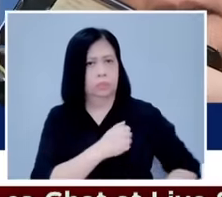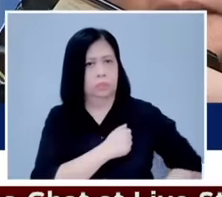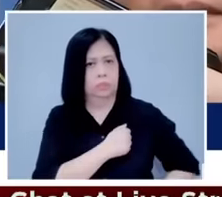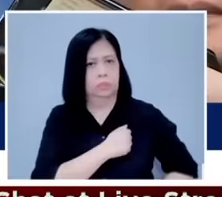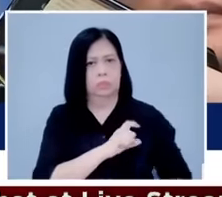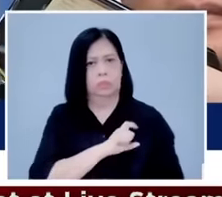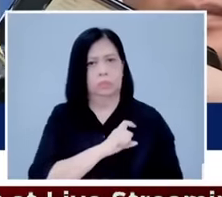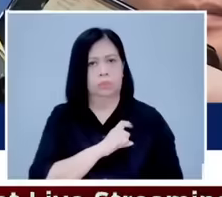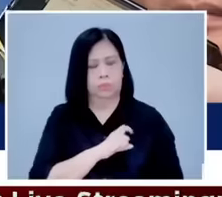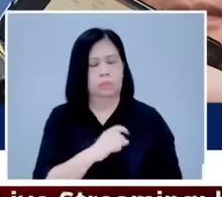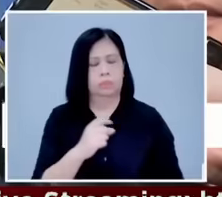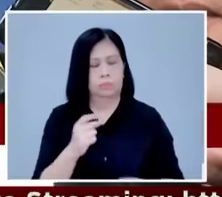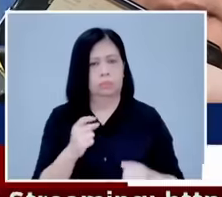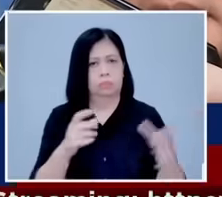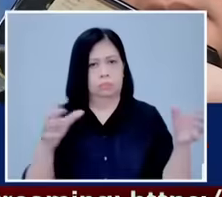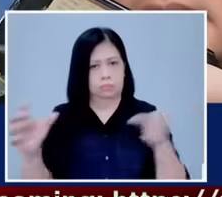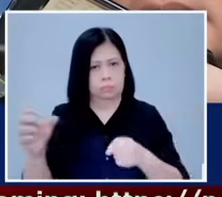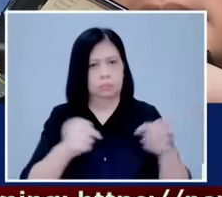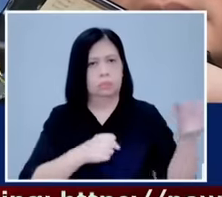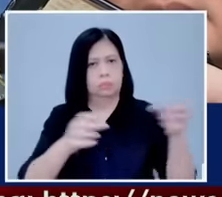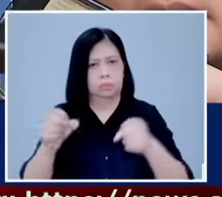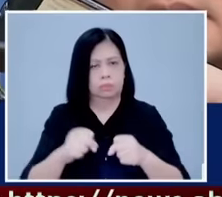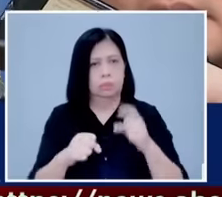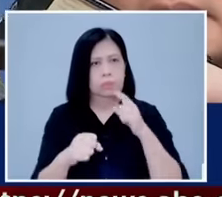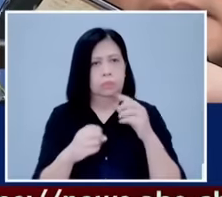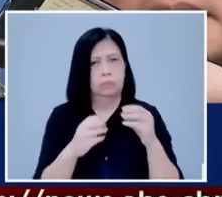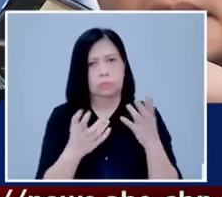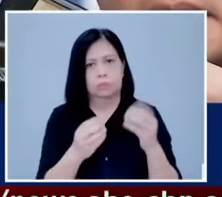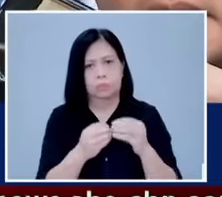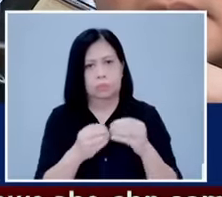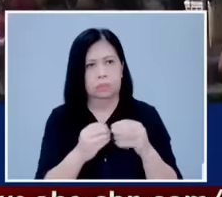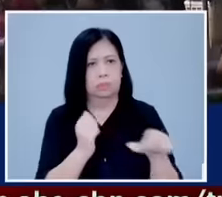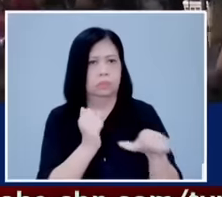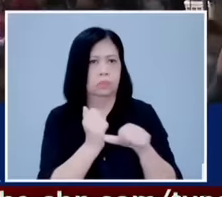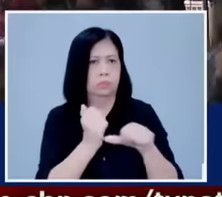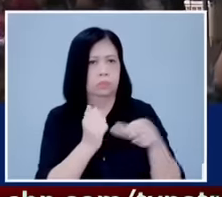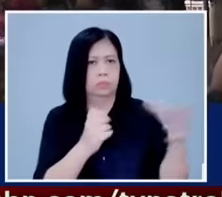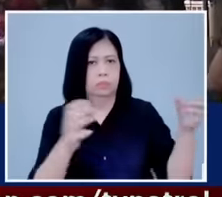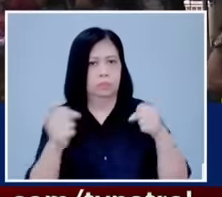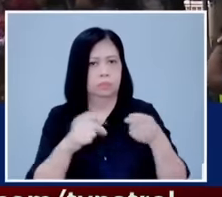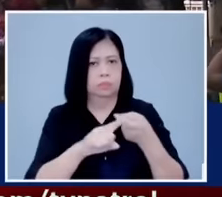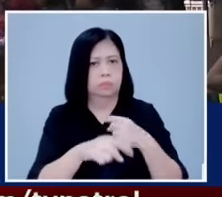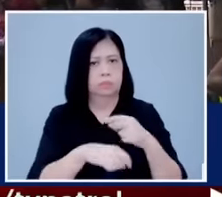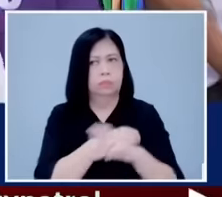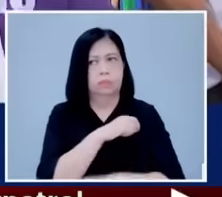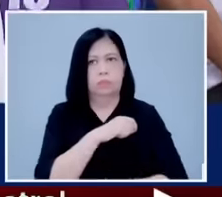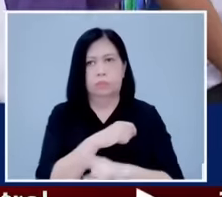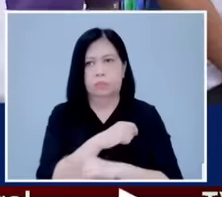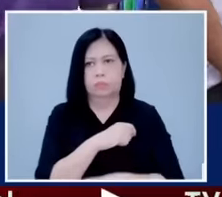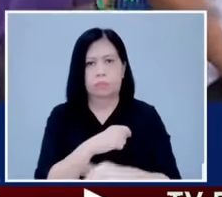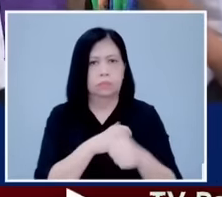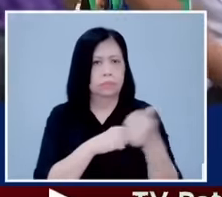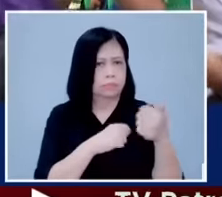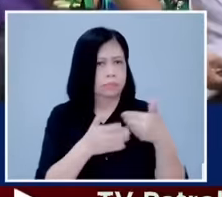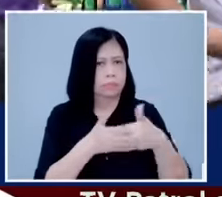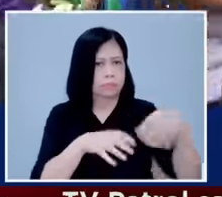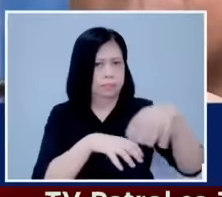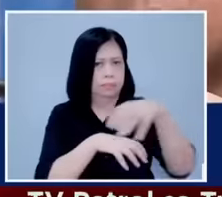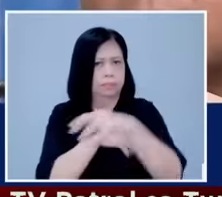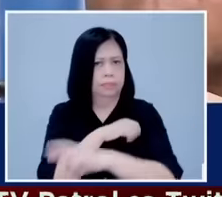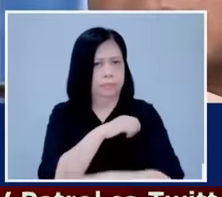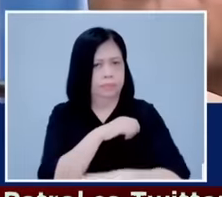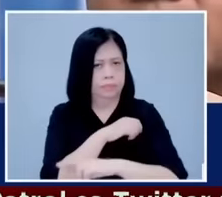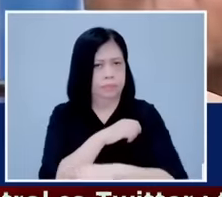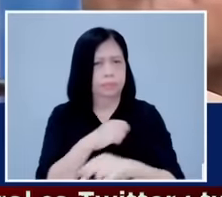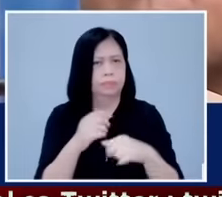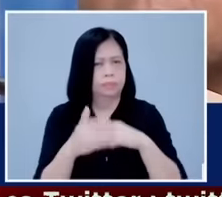we are considering that, and we will be getting augmentation from regions, other nearby regions. Lahat po,